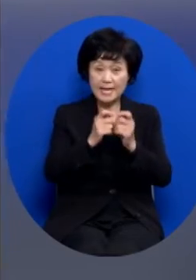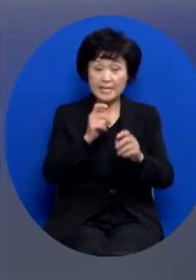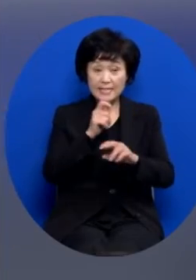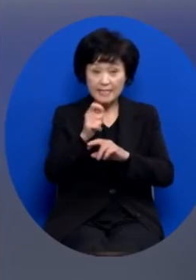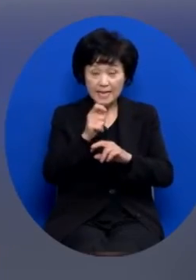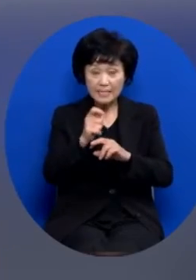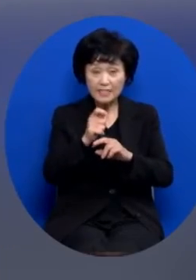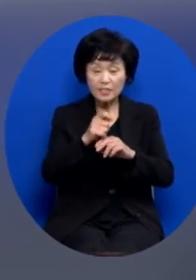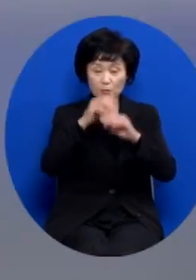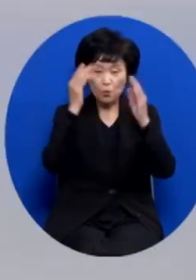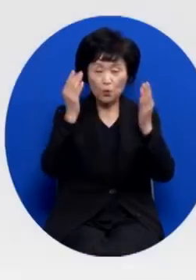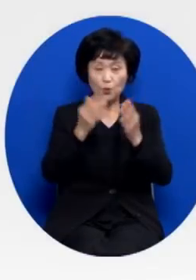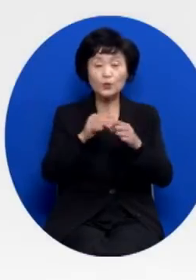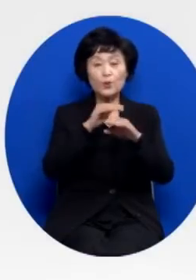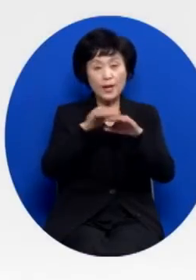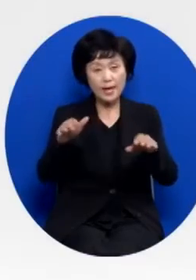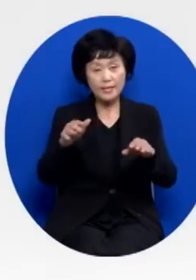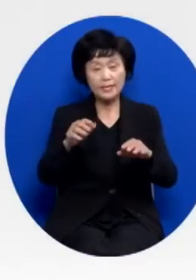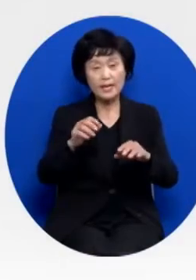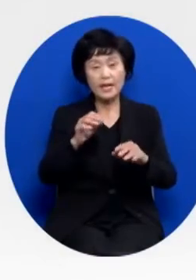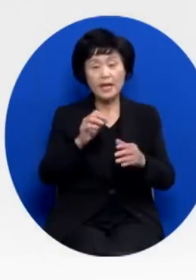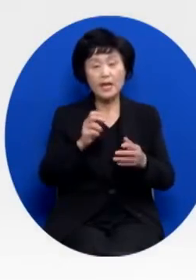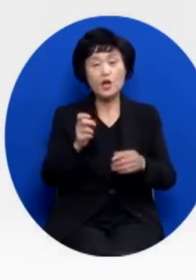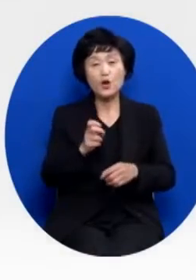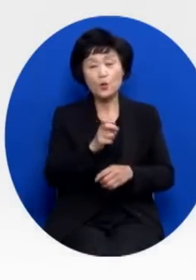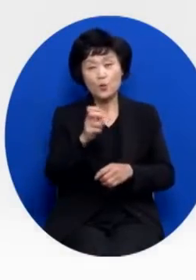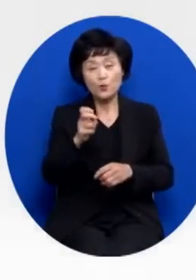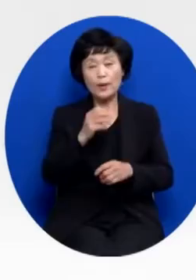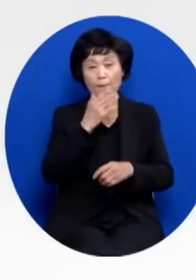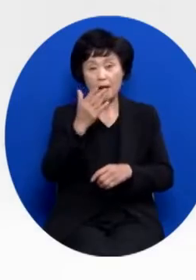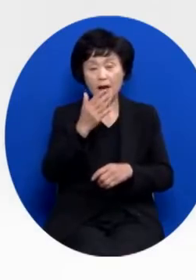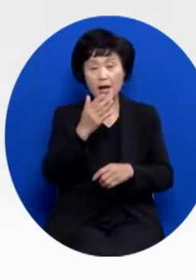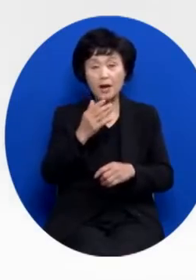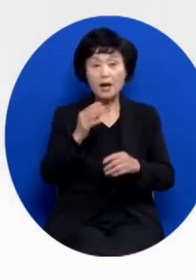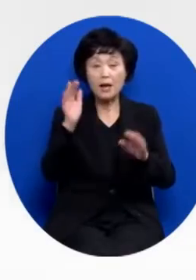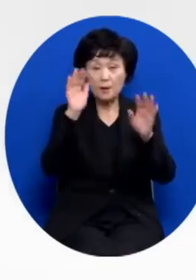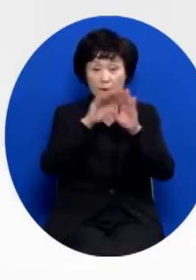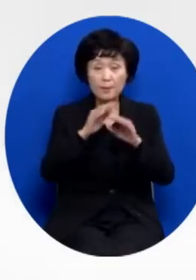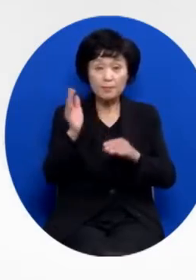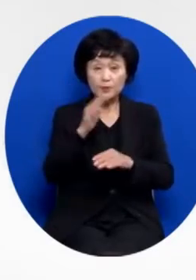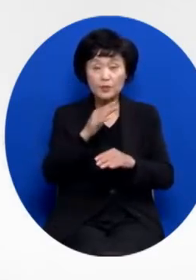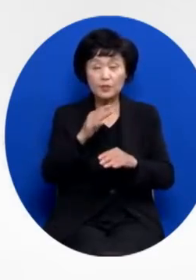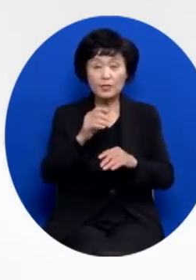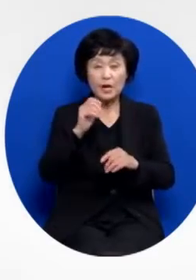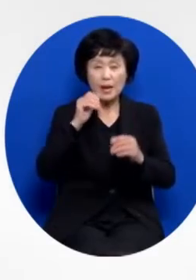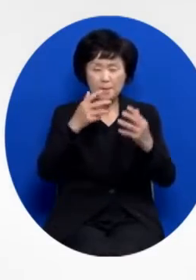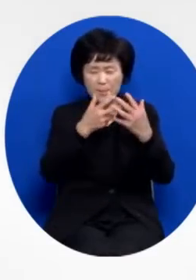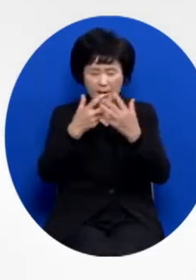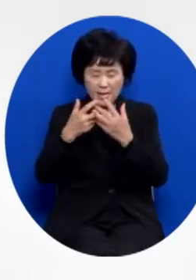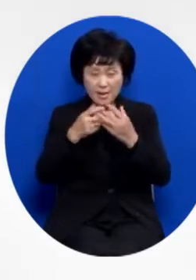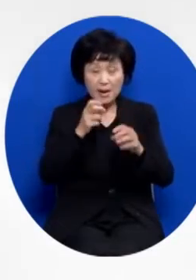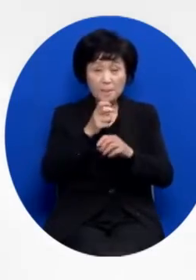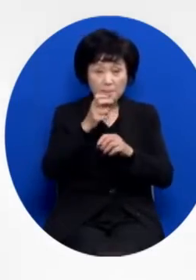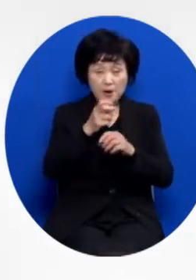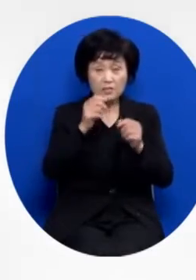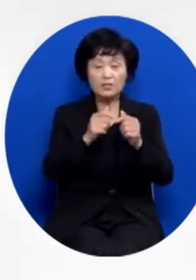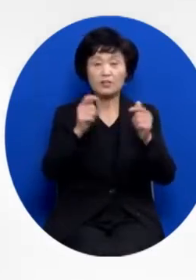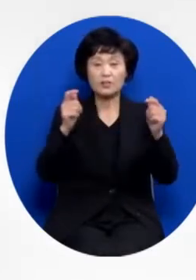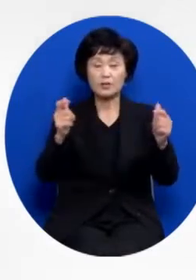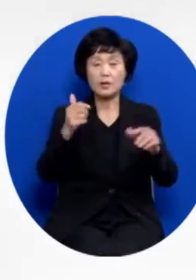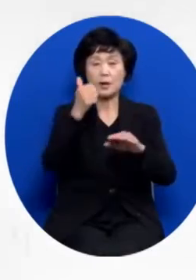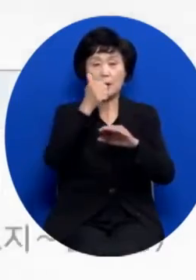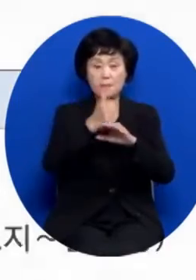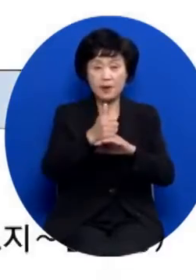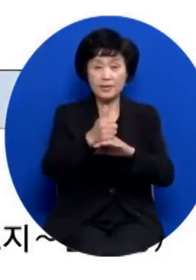전면 해제하기로 했습니다. 12월부터는 올빼미 버스 3개 노선을 신설하고 주요 지역의 시내버스 막차 시간을